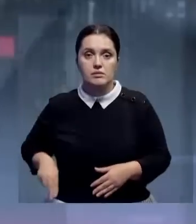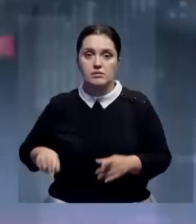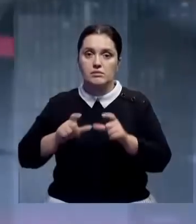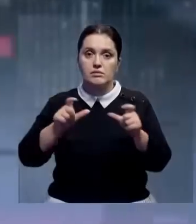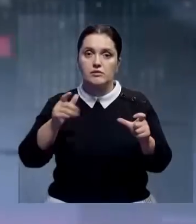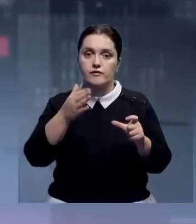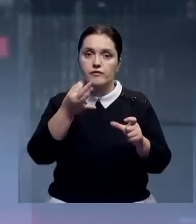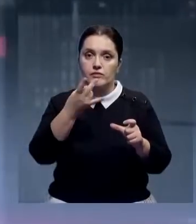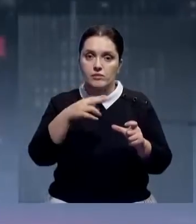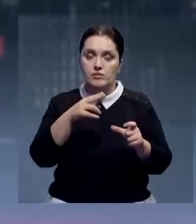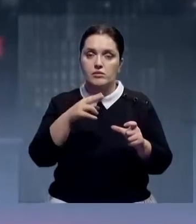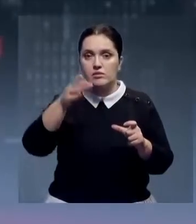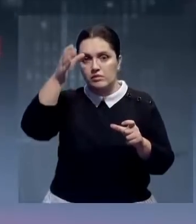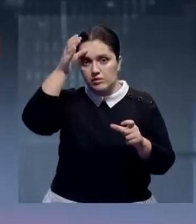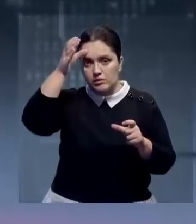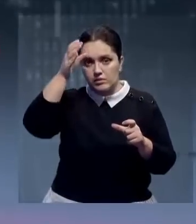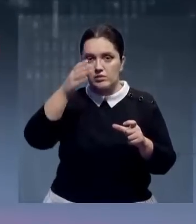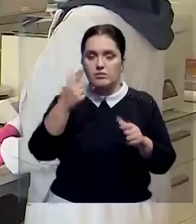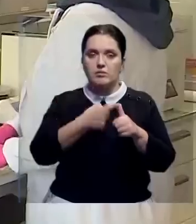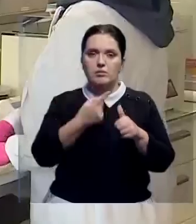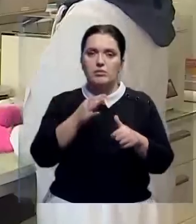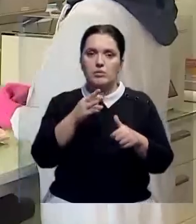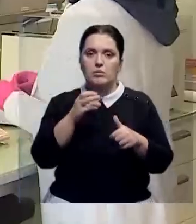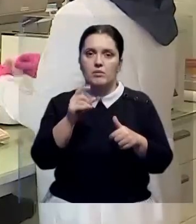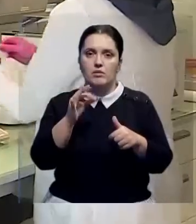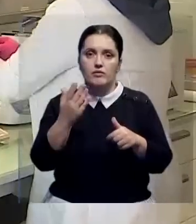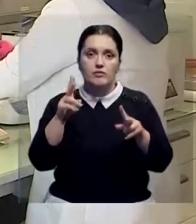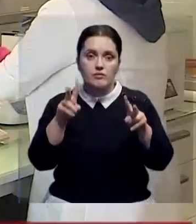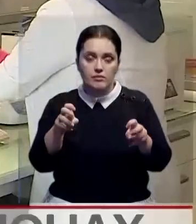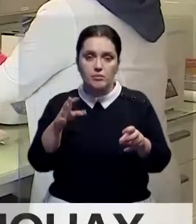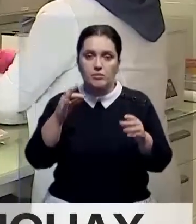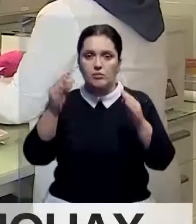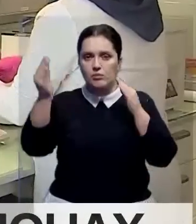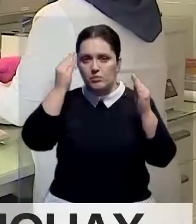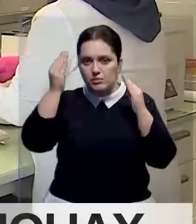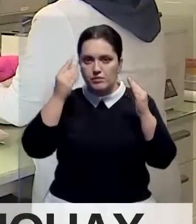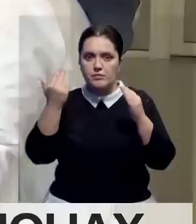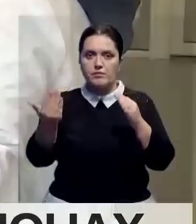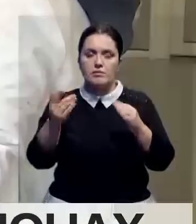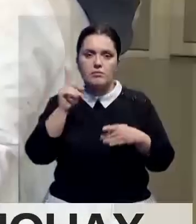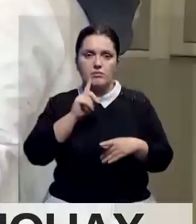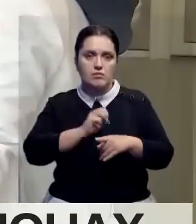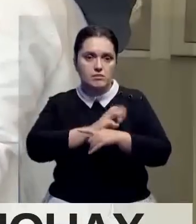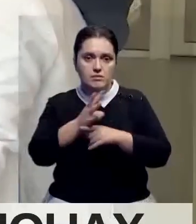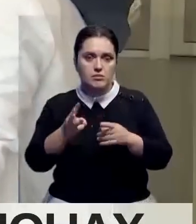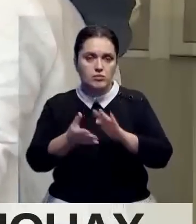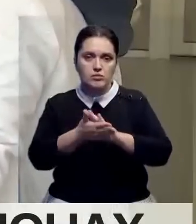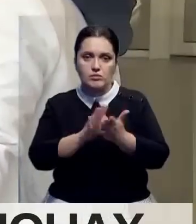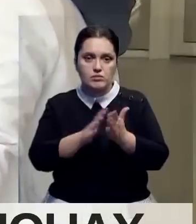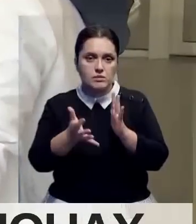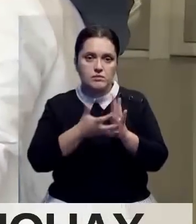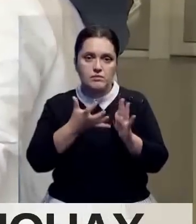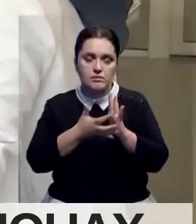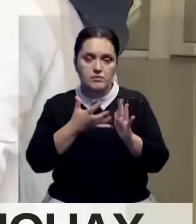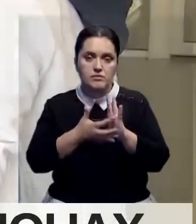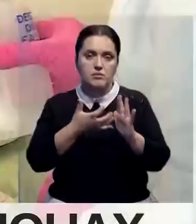директор департамента фонда науки Курмангазы Омаров. Говорит, в некоторых областях пока не созданы необходимые условия для реализации